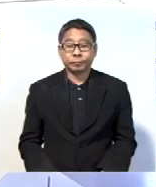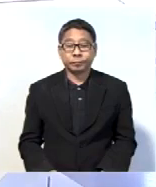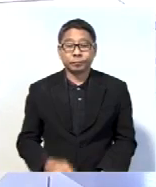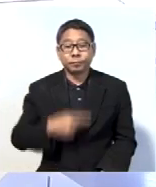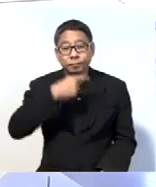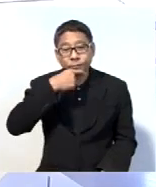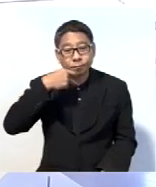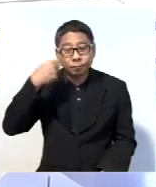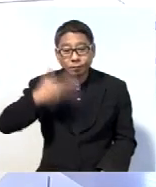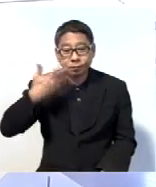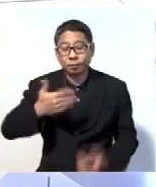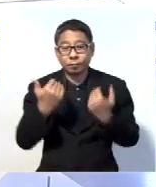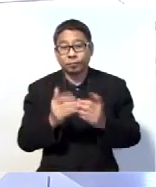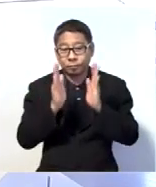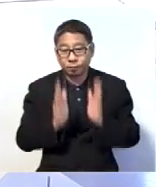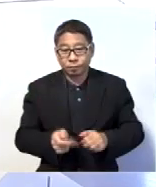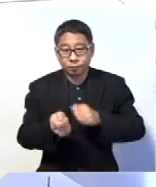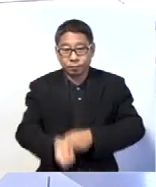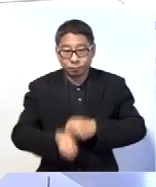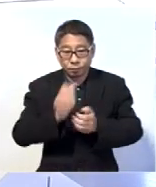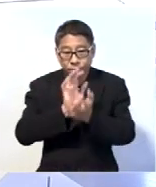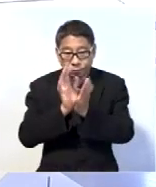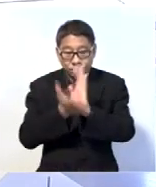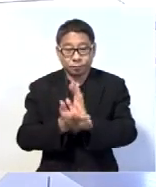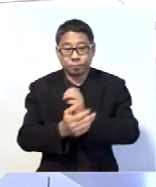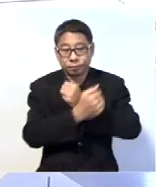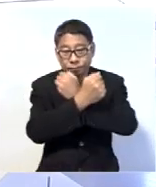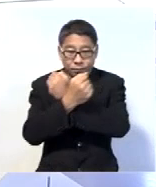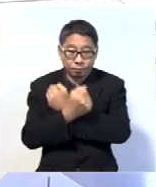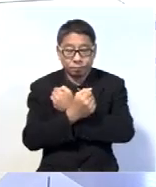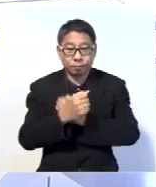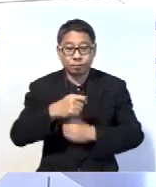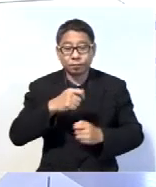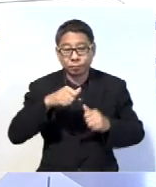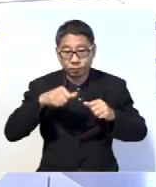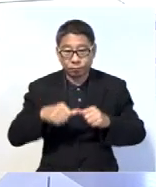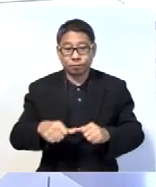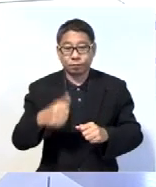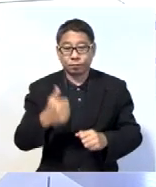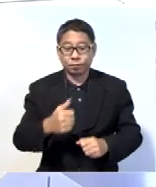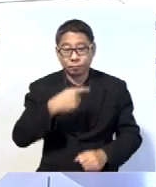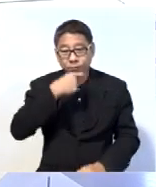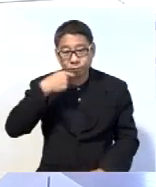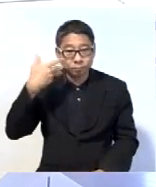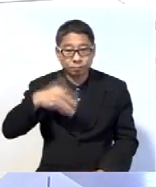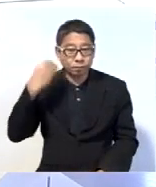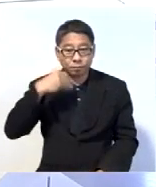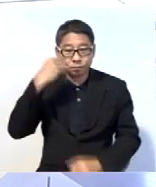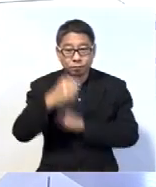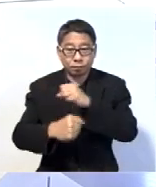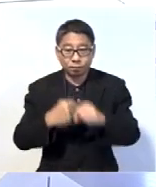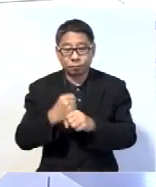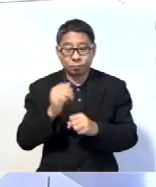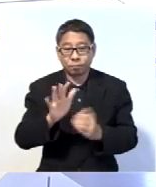ในช่วงหน้าแล้งแบบนี้นะคะเกษตรกรก็ต้องปรับตัวรับมือนะคะอยู่กับหน้าแล้งให้ได้เพราะว่าหน้าแล้งก็จะเกิดขึ้นทุกๆปีส